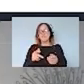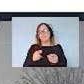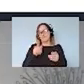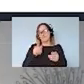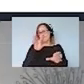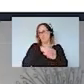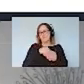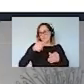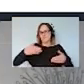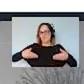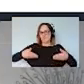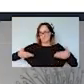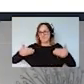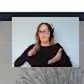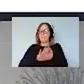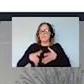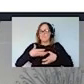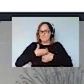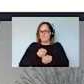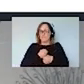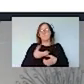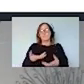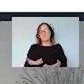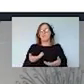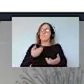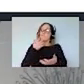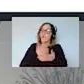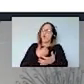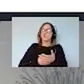do udziału w kampanii Bez Spiny. Jest taka kampania, która wspiera